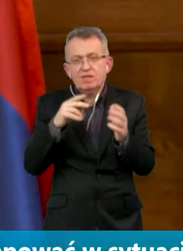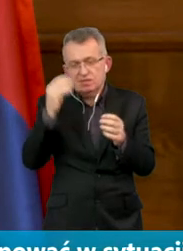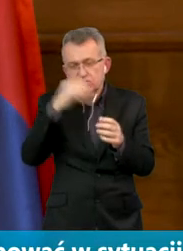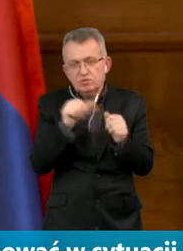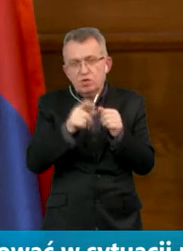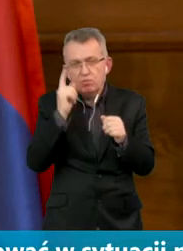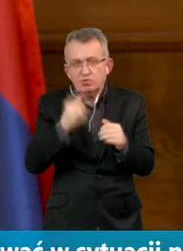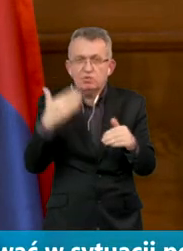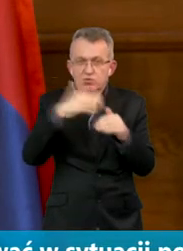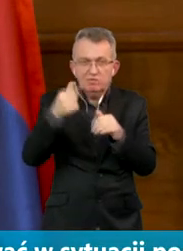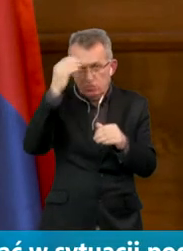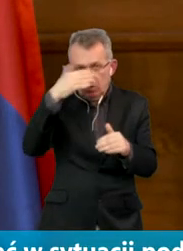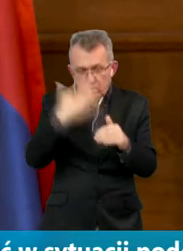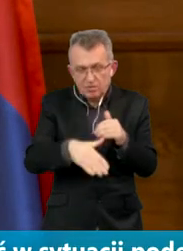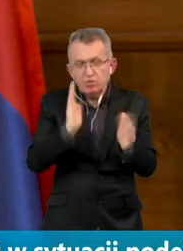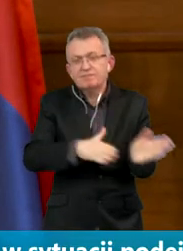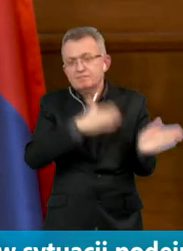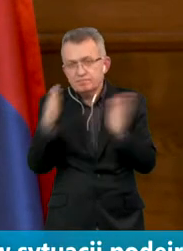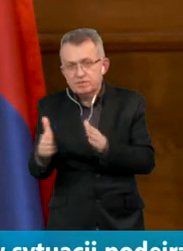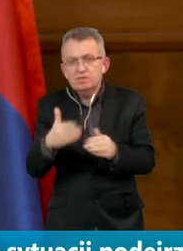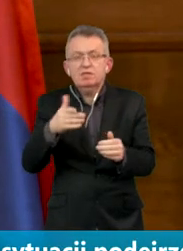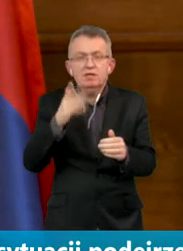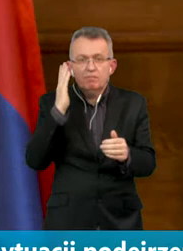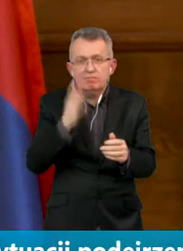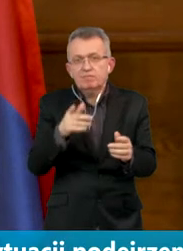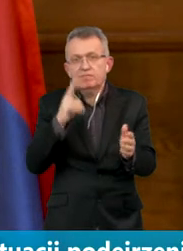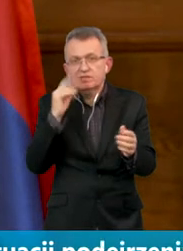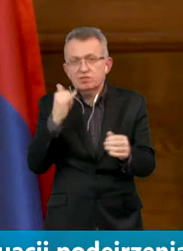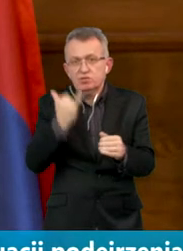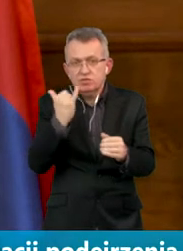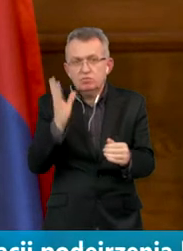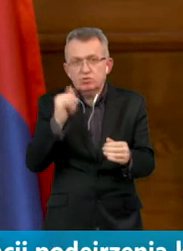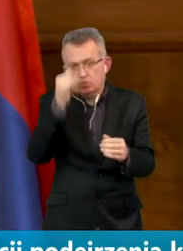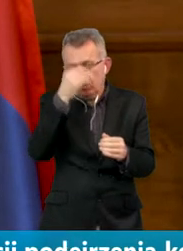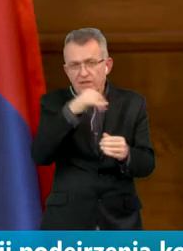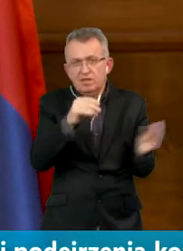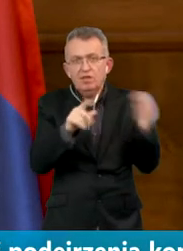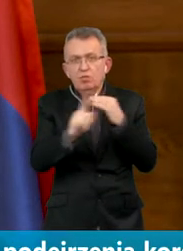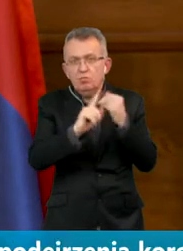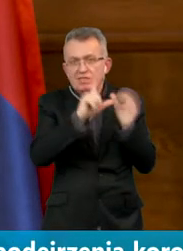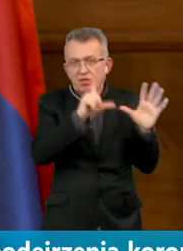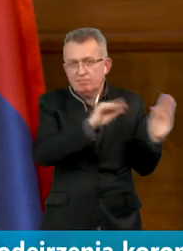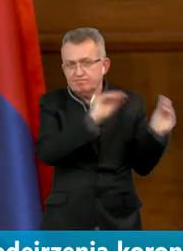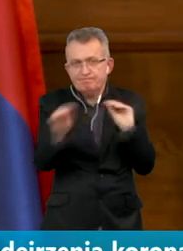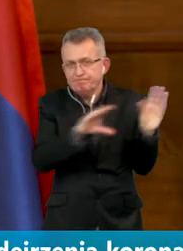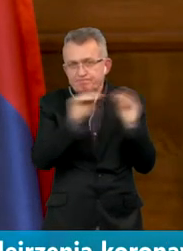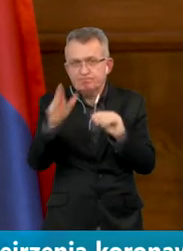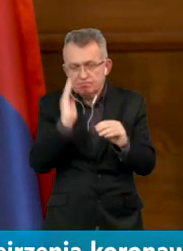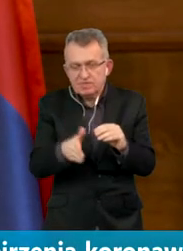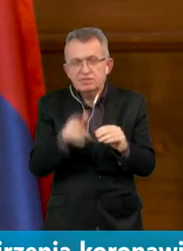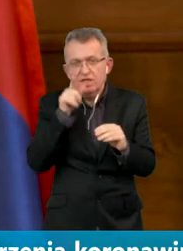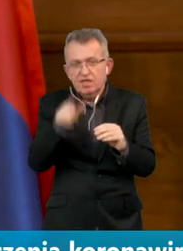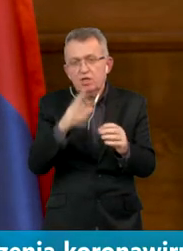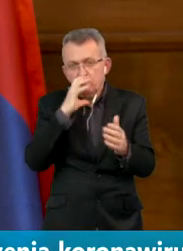Ale najpierw musimy skończyć szkołę, domknąć ten temat, przeprowadzić część dzieci ze szkoły podstawowej nr 7 do tego obiektu i